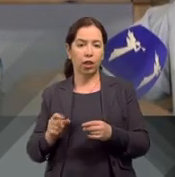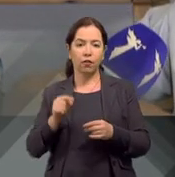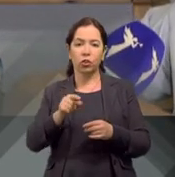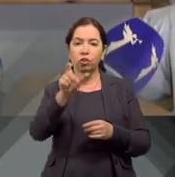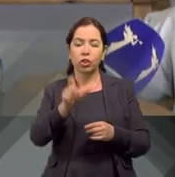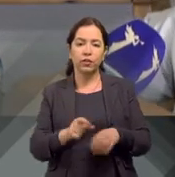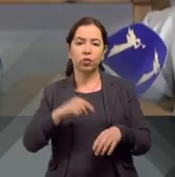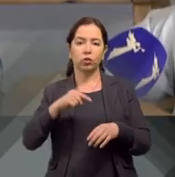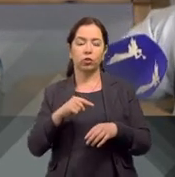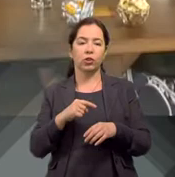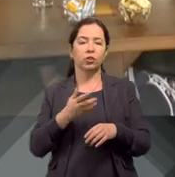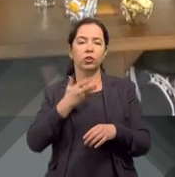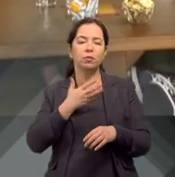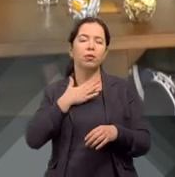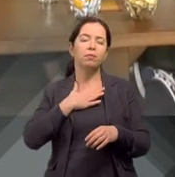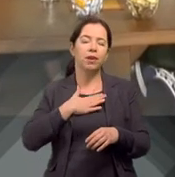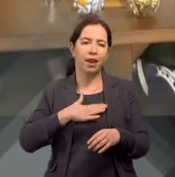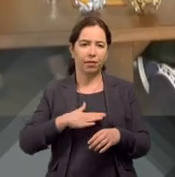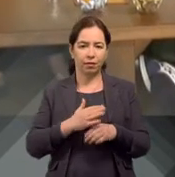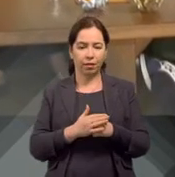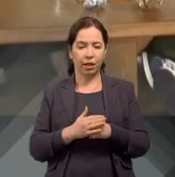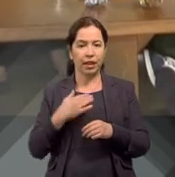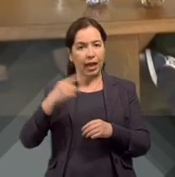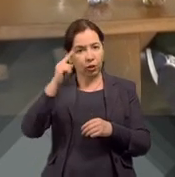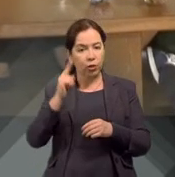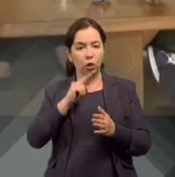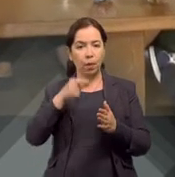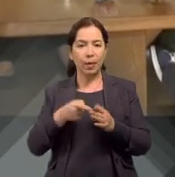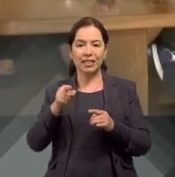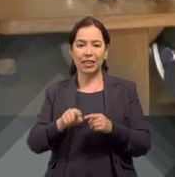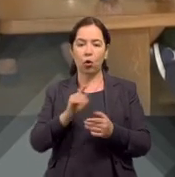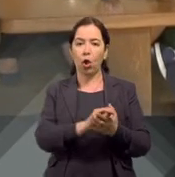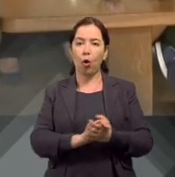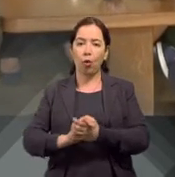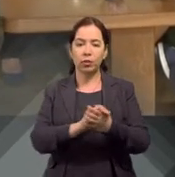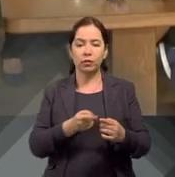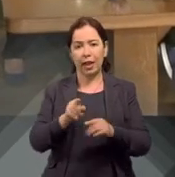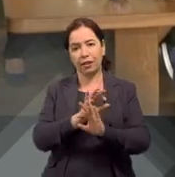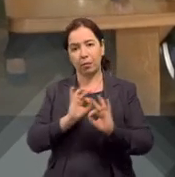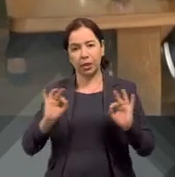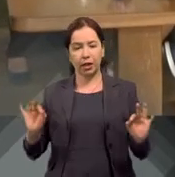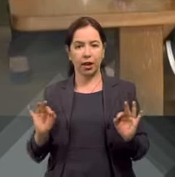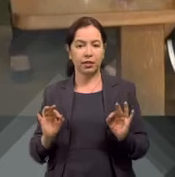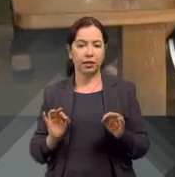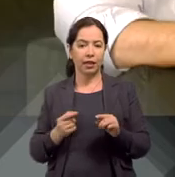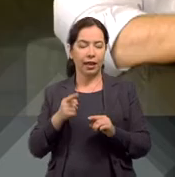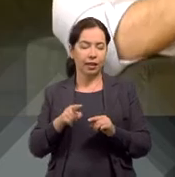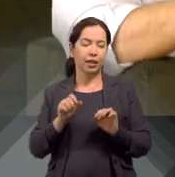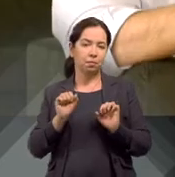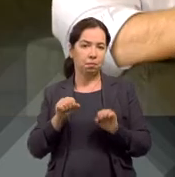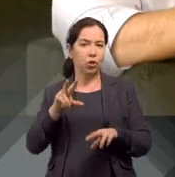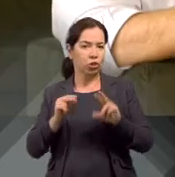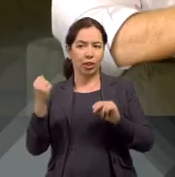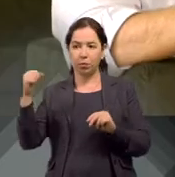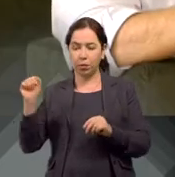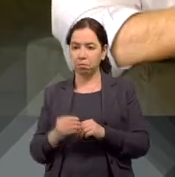подушки, ты ложишься, и тебе хорошо. Вот. Мне кажется, что попасть в такое общество – это прекрасно, это как можно считать победой.